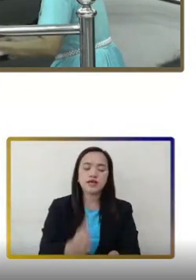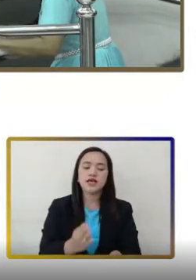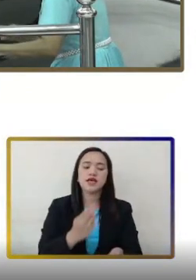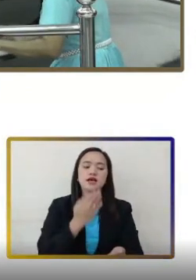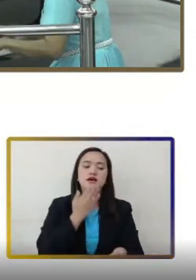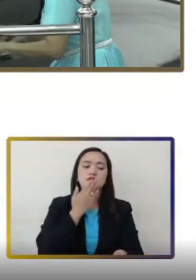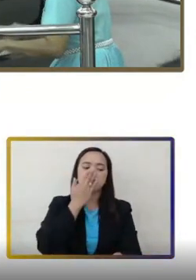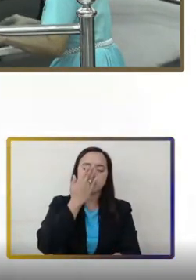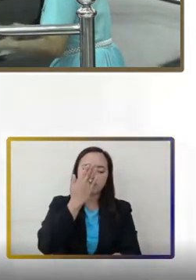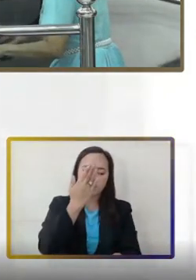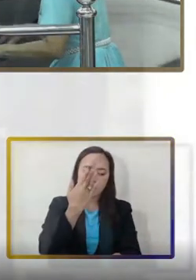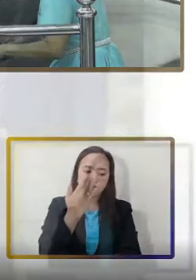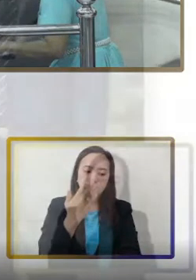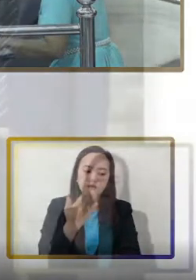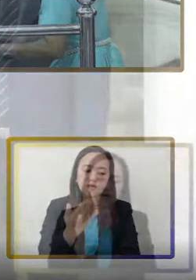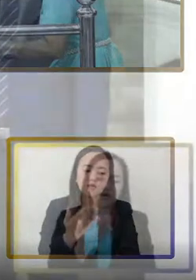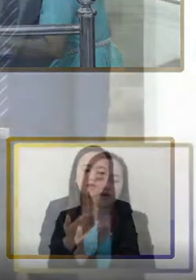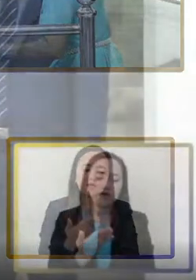mabuti ang